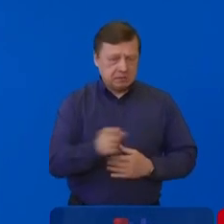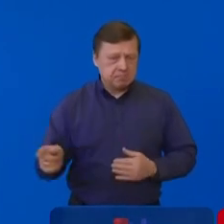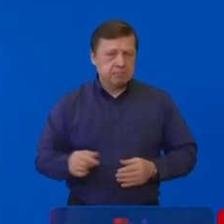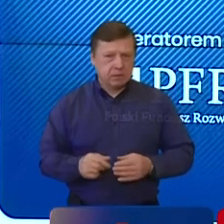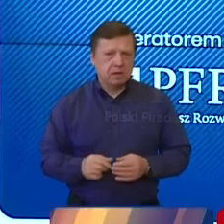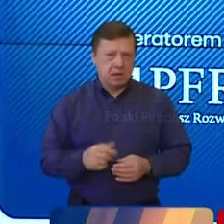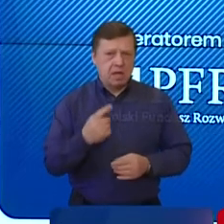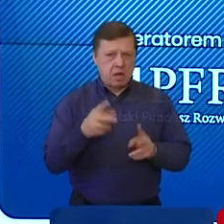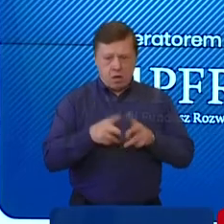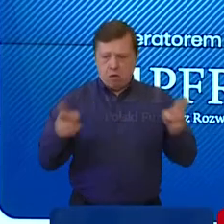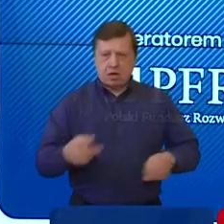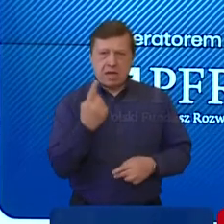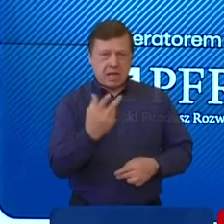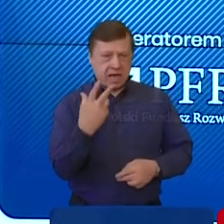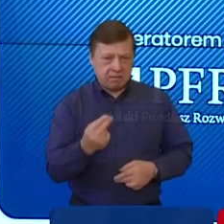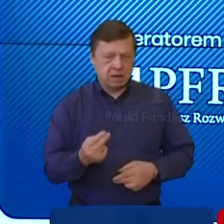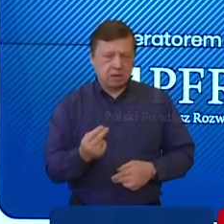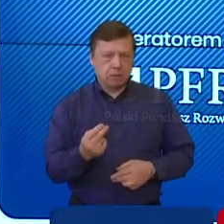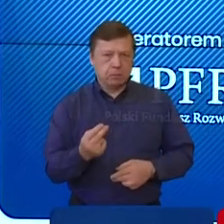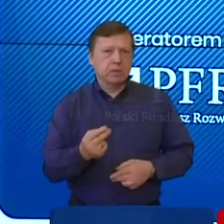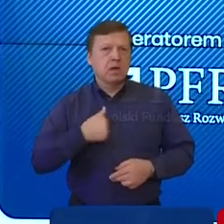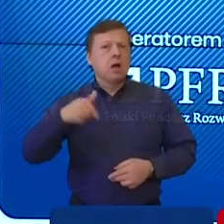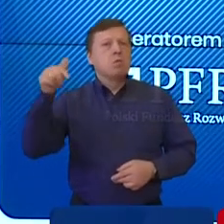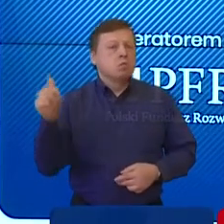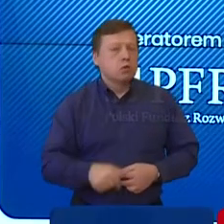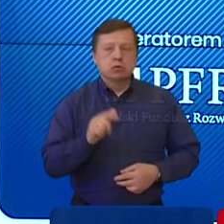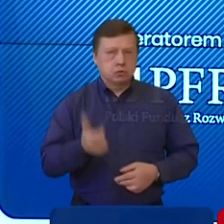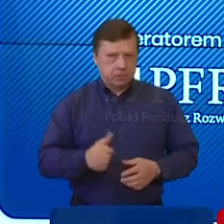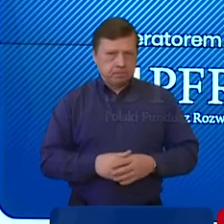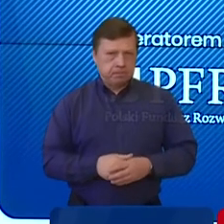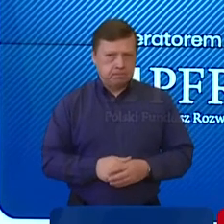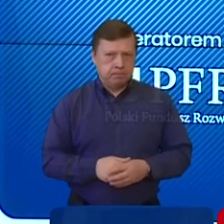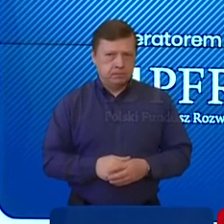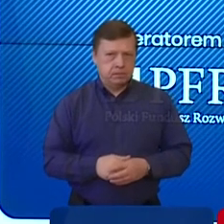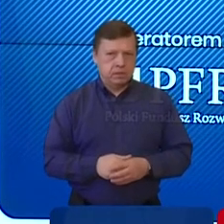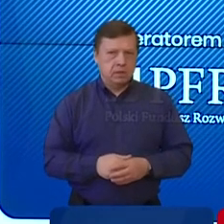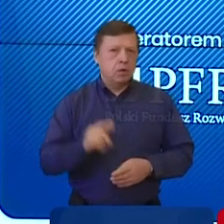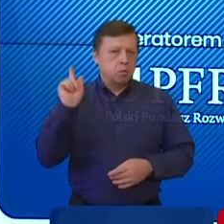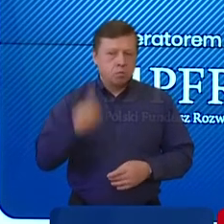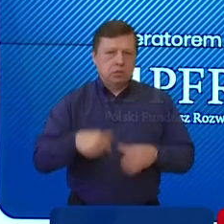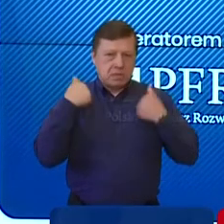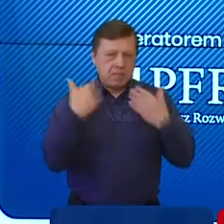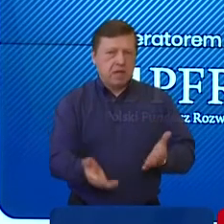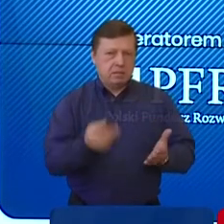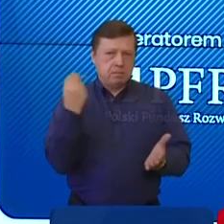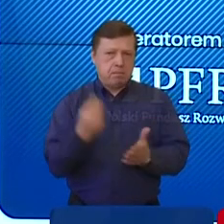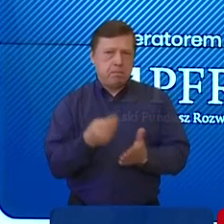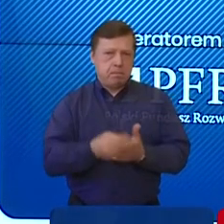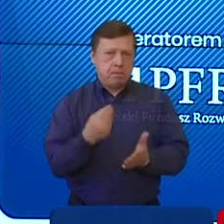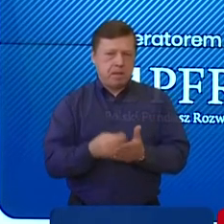ramach jednego kwartału, musimy bezpośrednio przekazać pewien zastrzyk gotówki